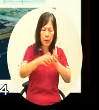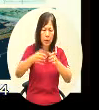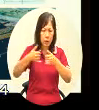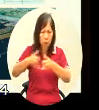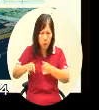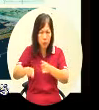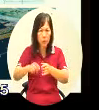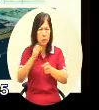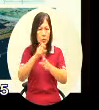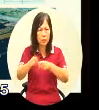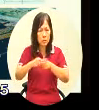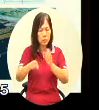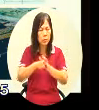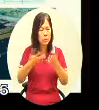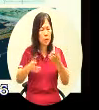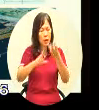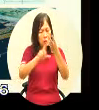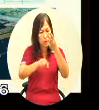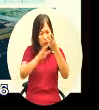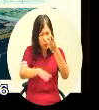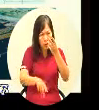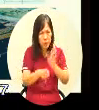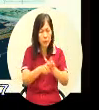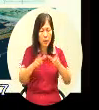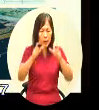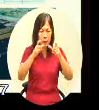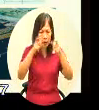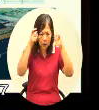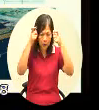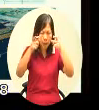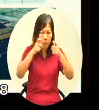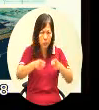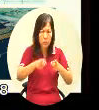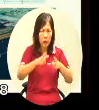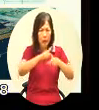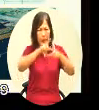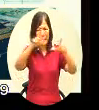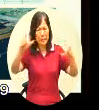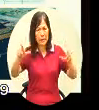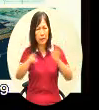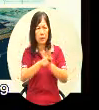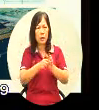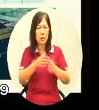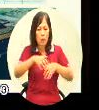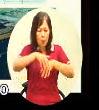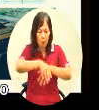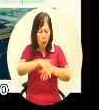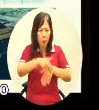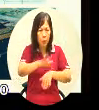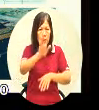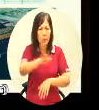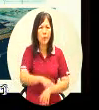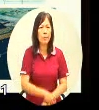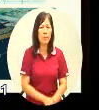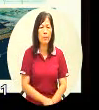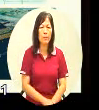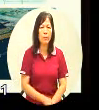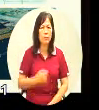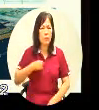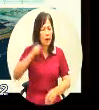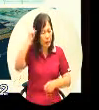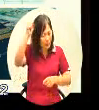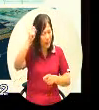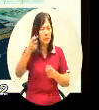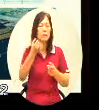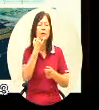应该是3月底吧，在高雄港有一场很大的这个游行啊，或抗争也